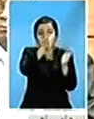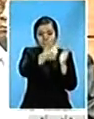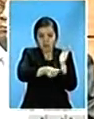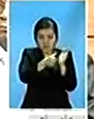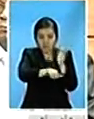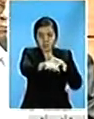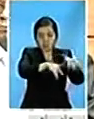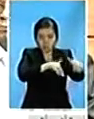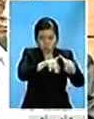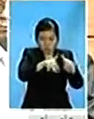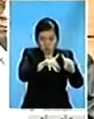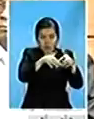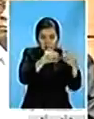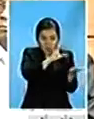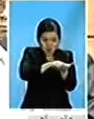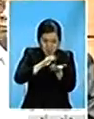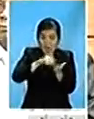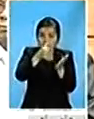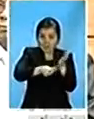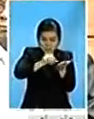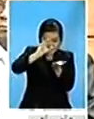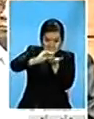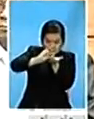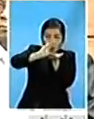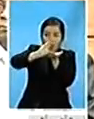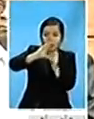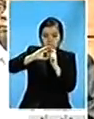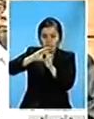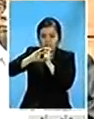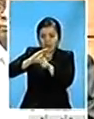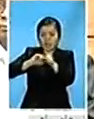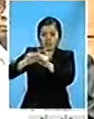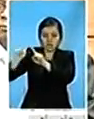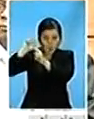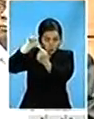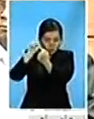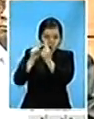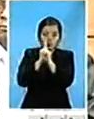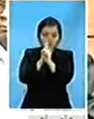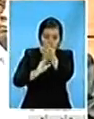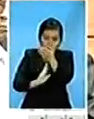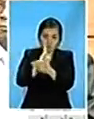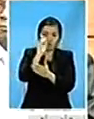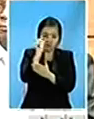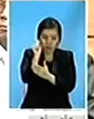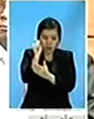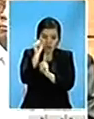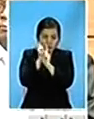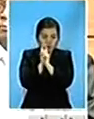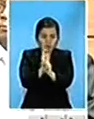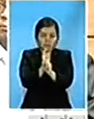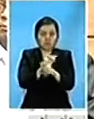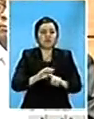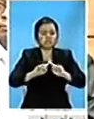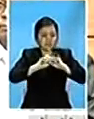และความคุ้มค่าในการนำเม็ดเงินภาษีนั้นไปบริหารจัดการต่อไปแต่ในประเด็นแรก